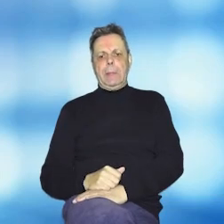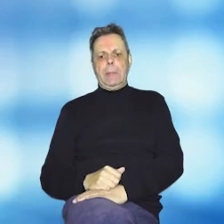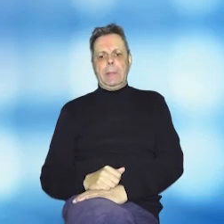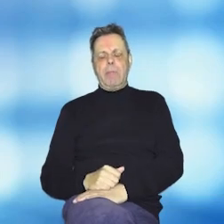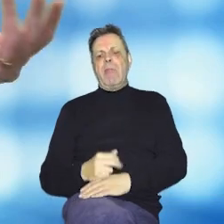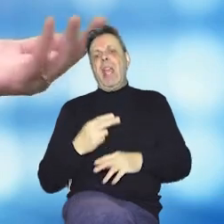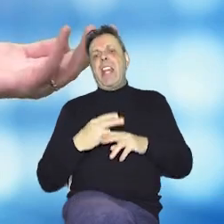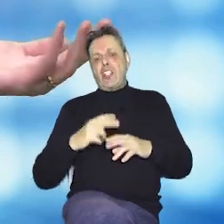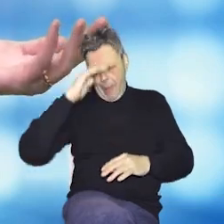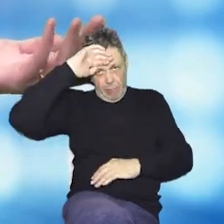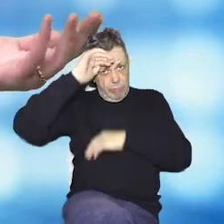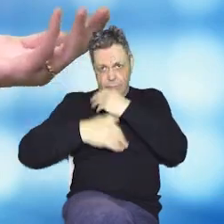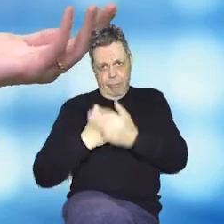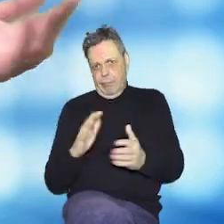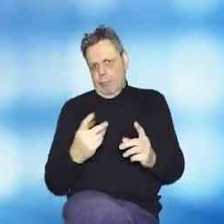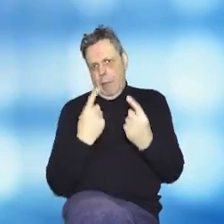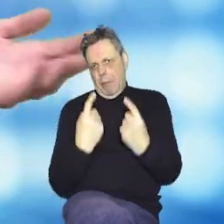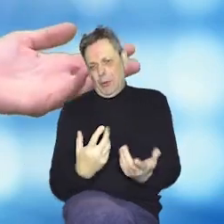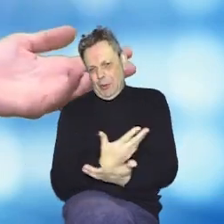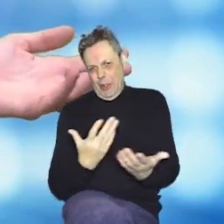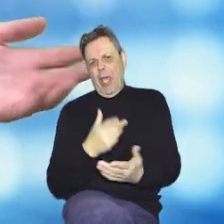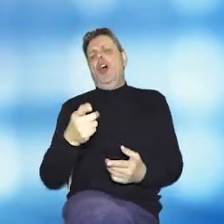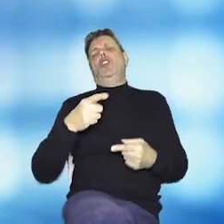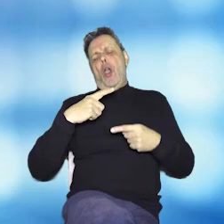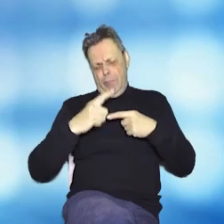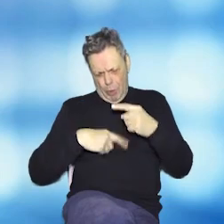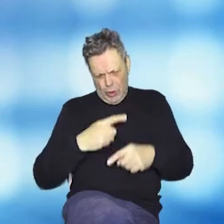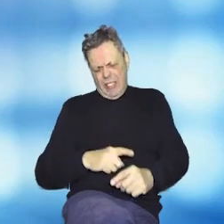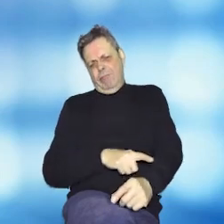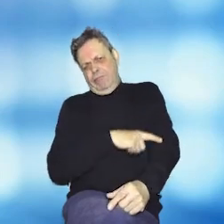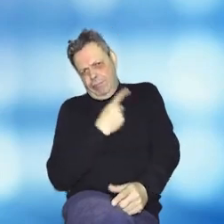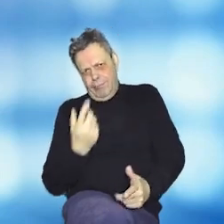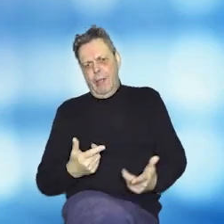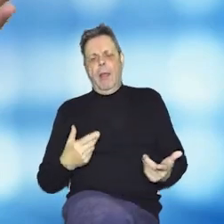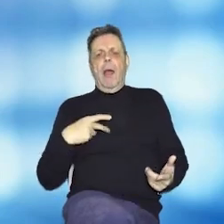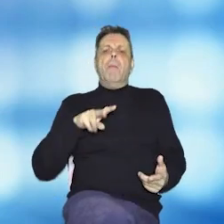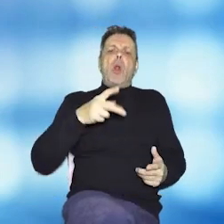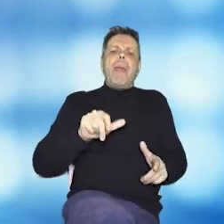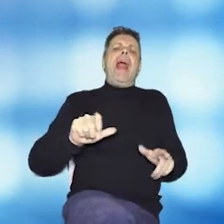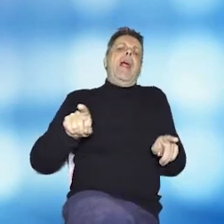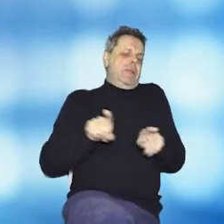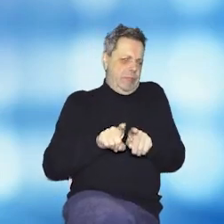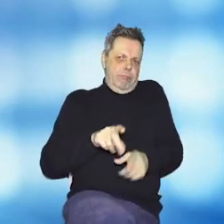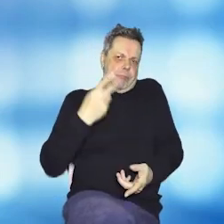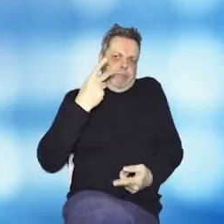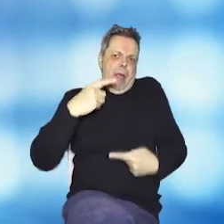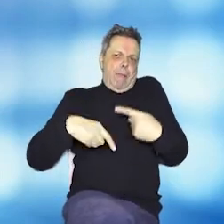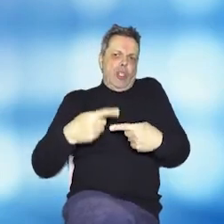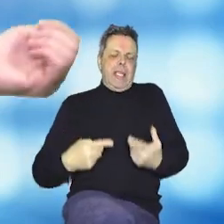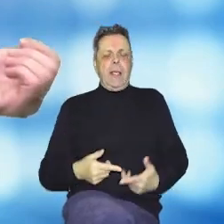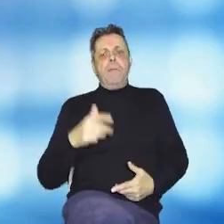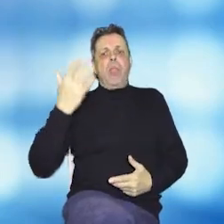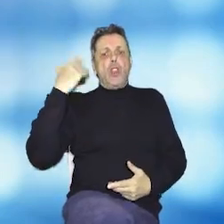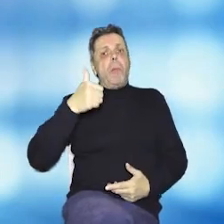Jer rješenja preko noći nema. Točno. To je sve proces i promjena po meni je jedan proces. I evo, to bi